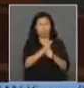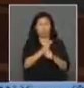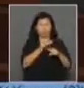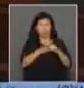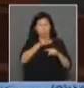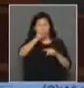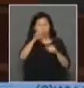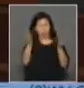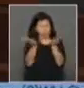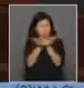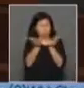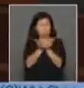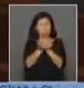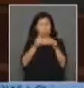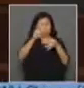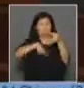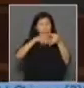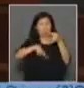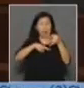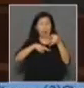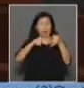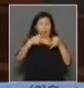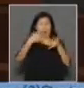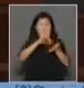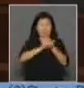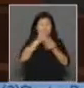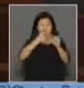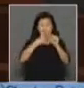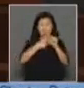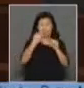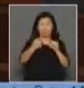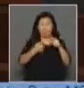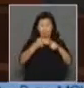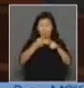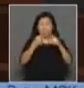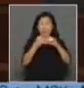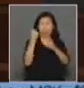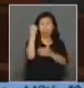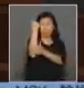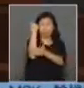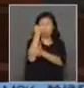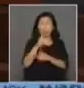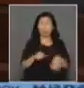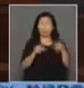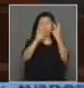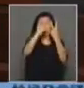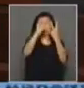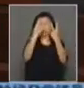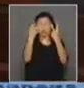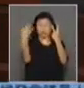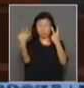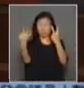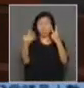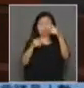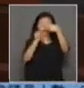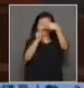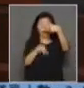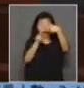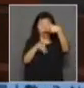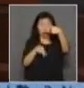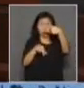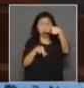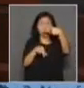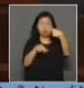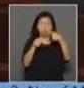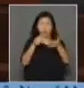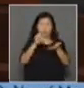戴耀廷什麼時候開始講公民抗命的？是2013年1月的信報，他寫